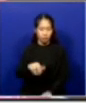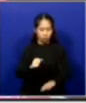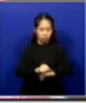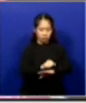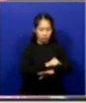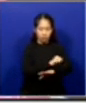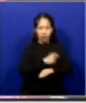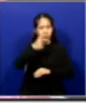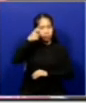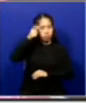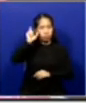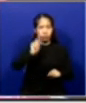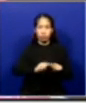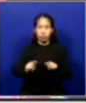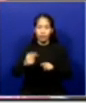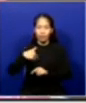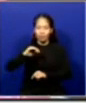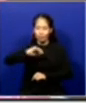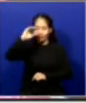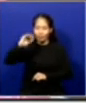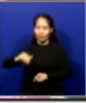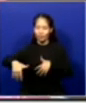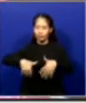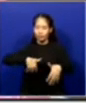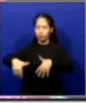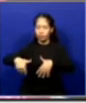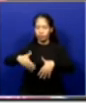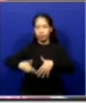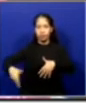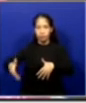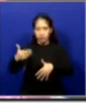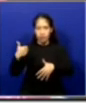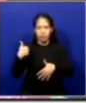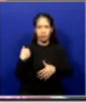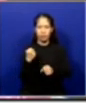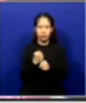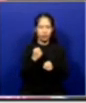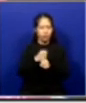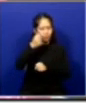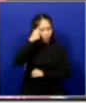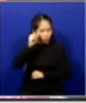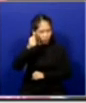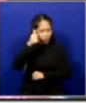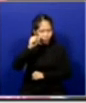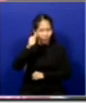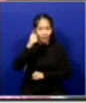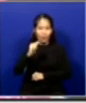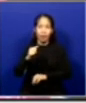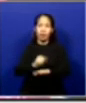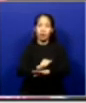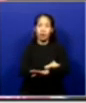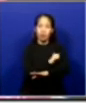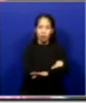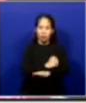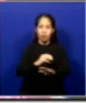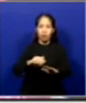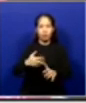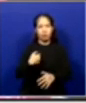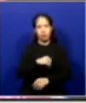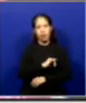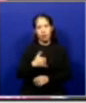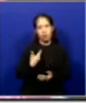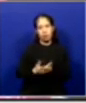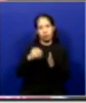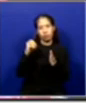บทพี่น้องในชนบทที่ไปรับจ้างรายวันที่ทำ SME เดี๋ยวก็ตกงาน